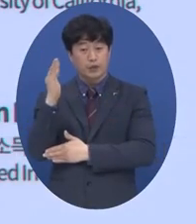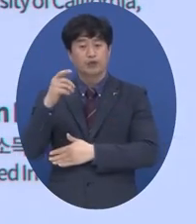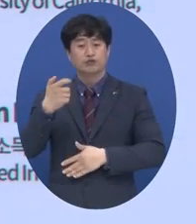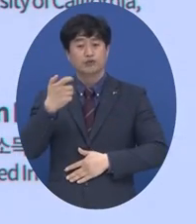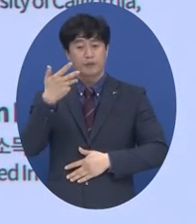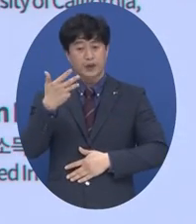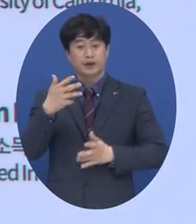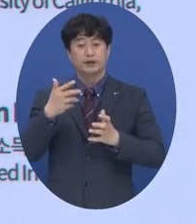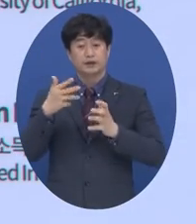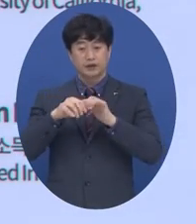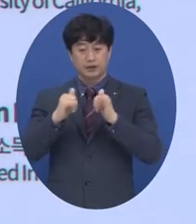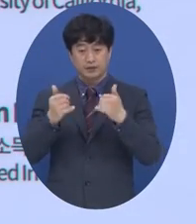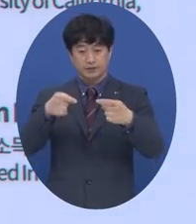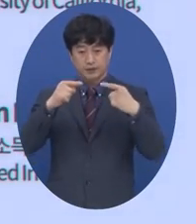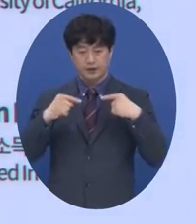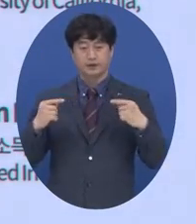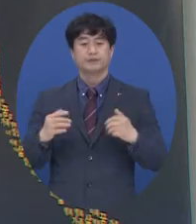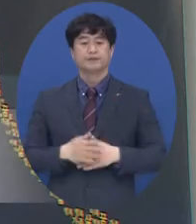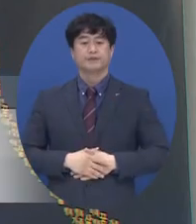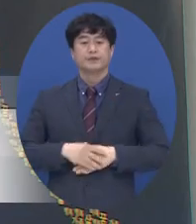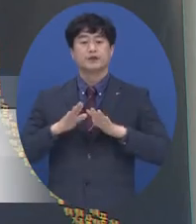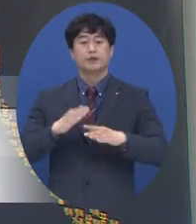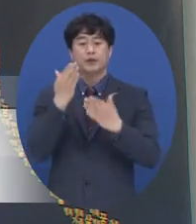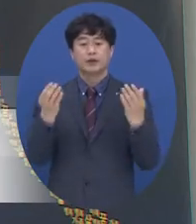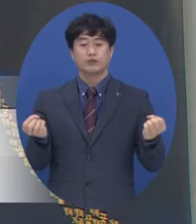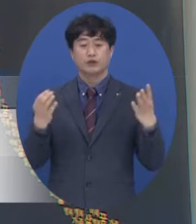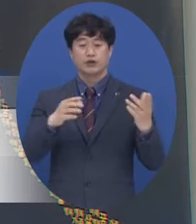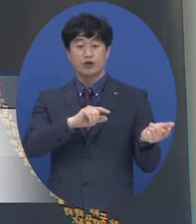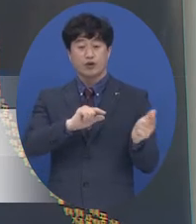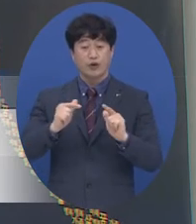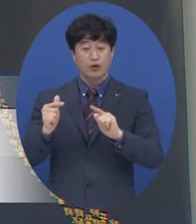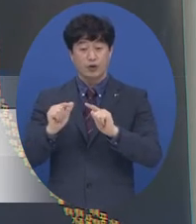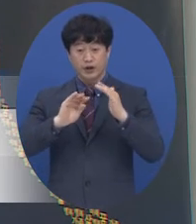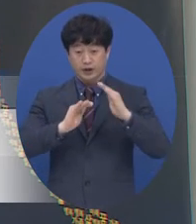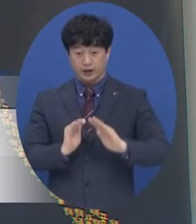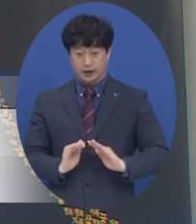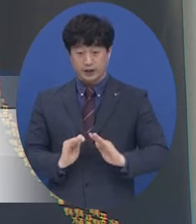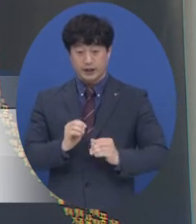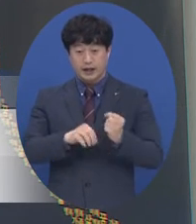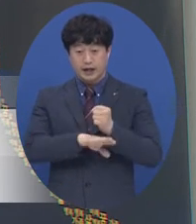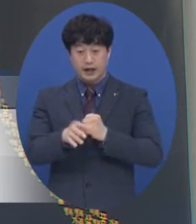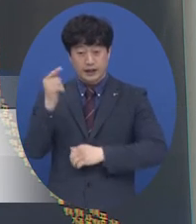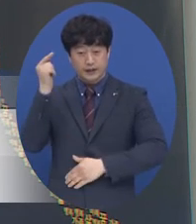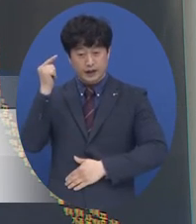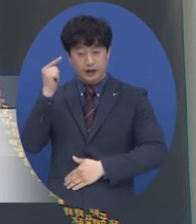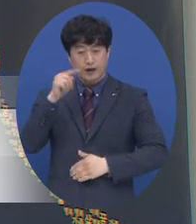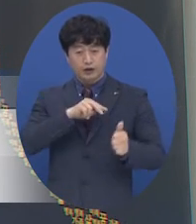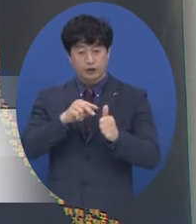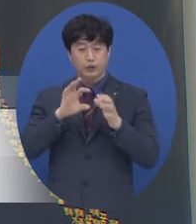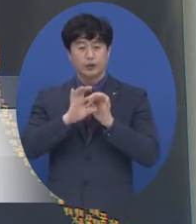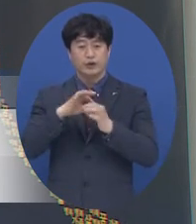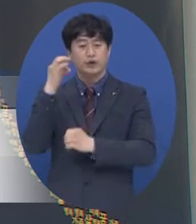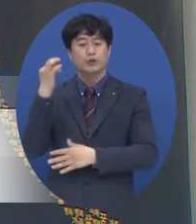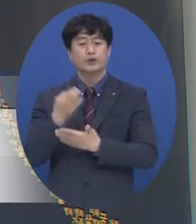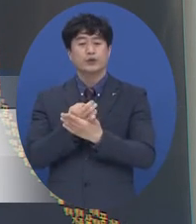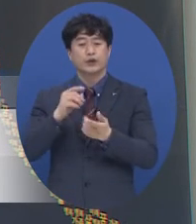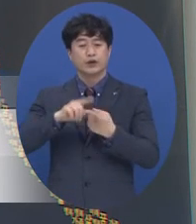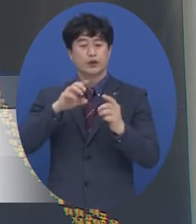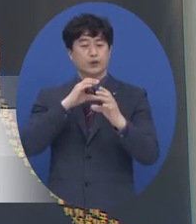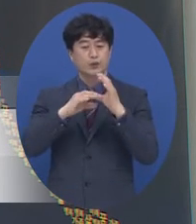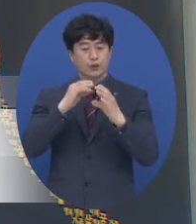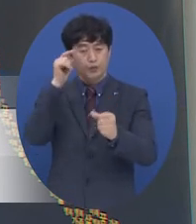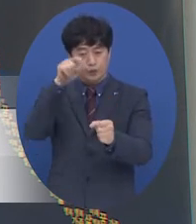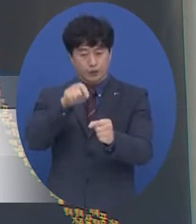총 68명이 참여합니다. 이번 박람회에서는 각계각층의 다양한 시각과 콘텐츠를 통해 기본소득에